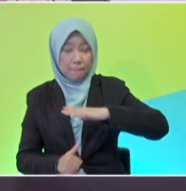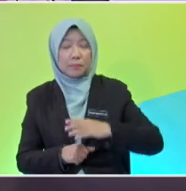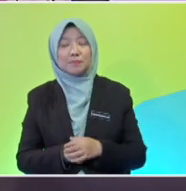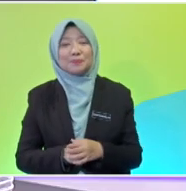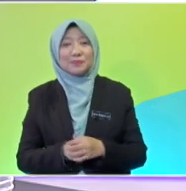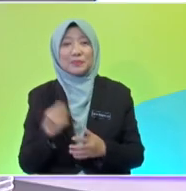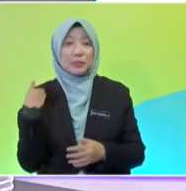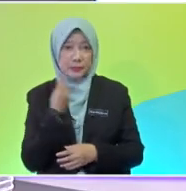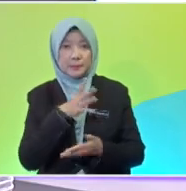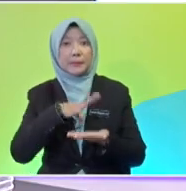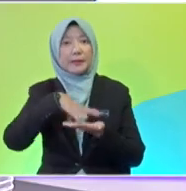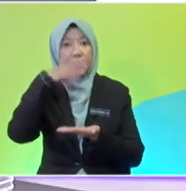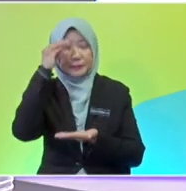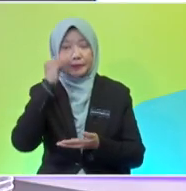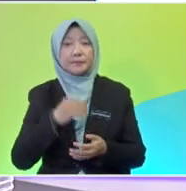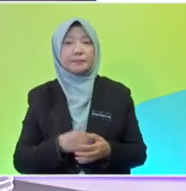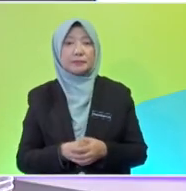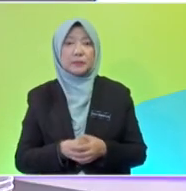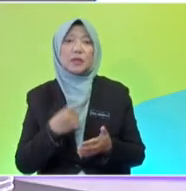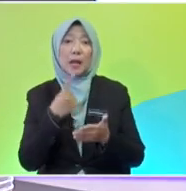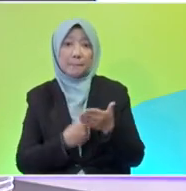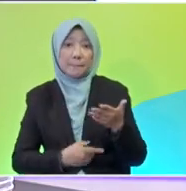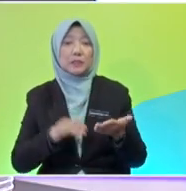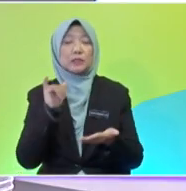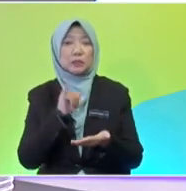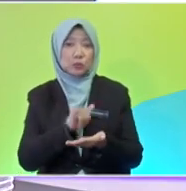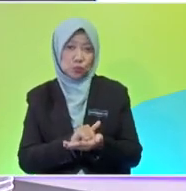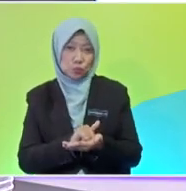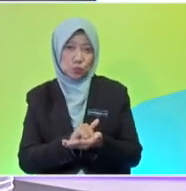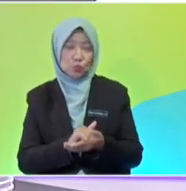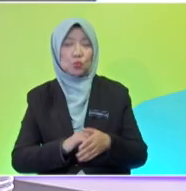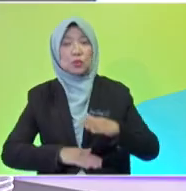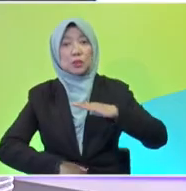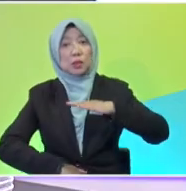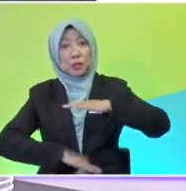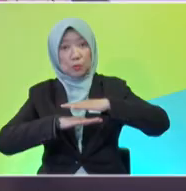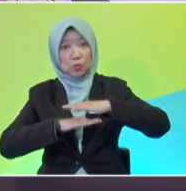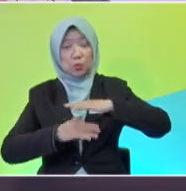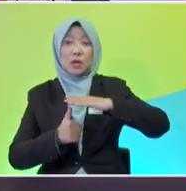sebelum itu Terangkan dulu apa itu timbul dan apa itu